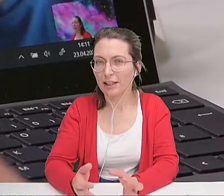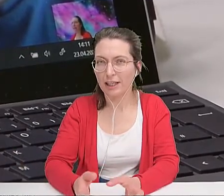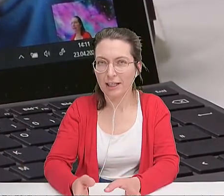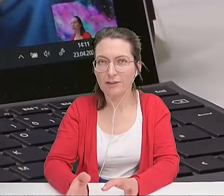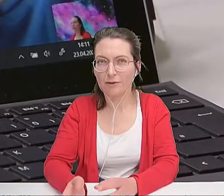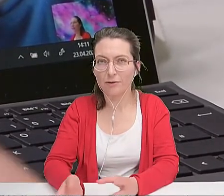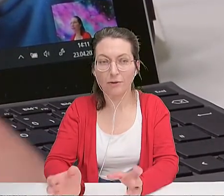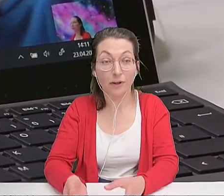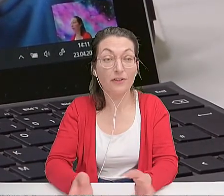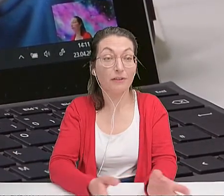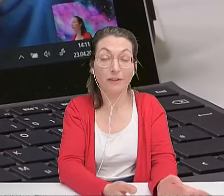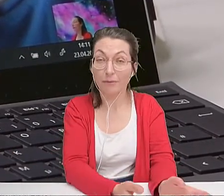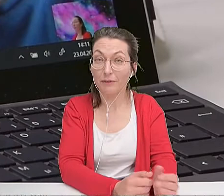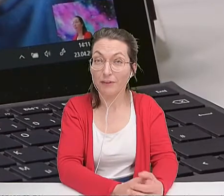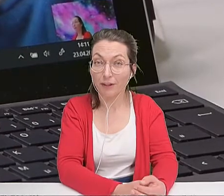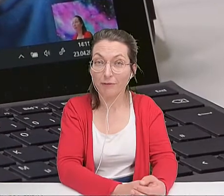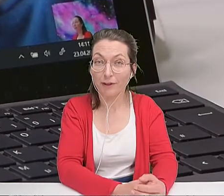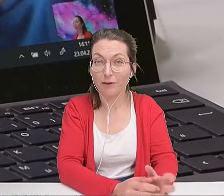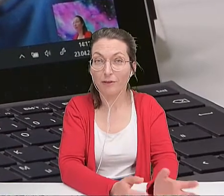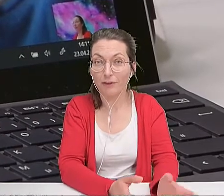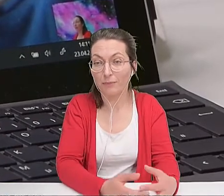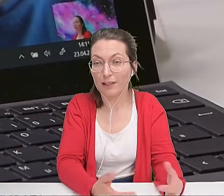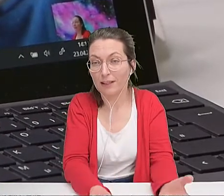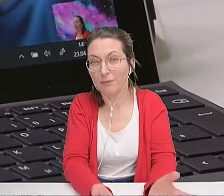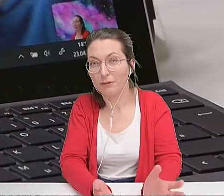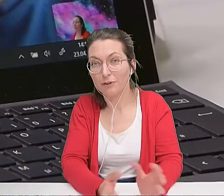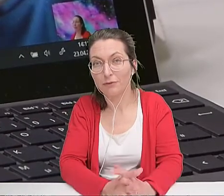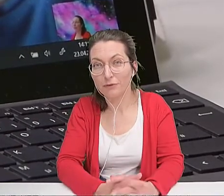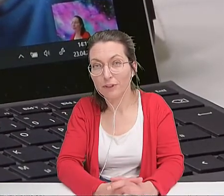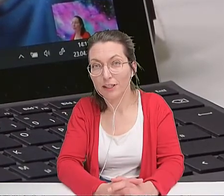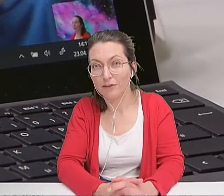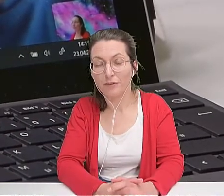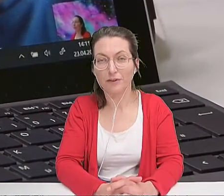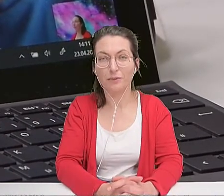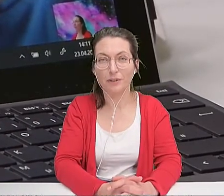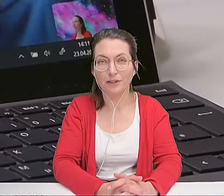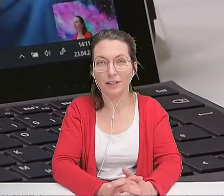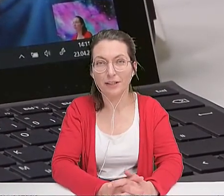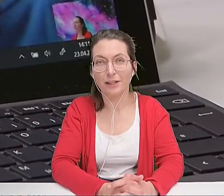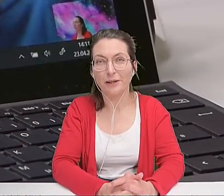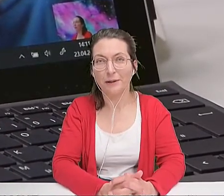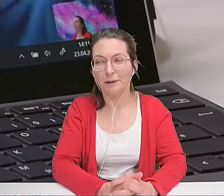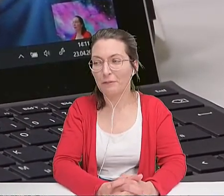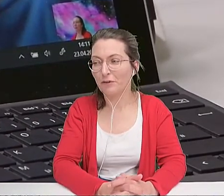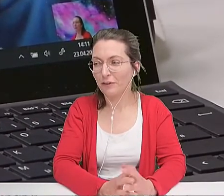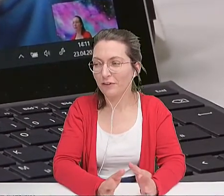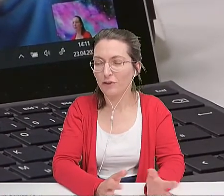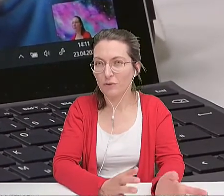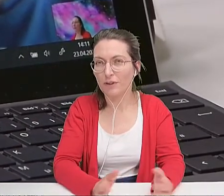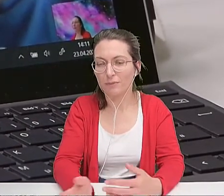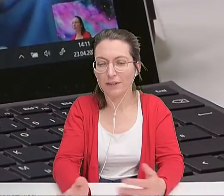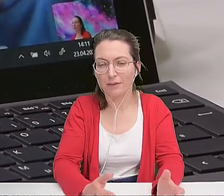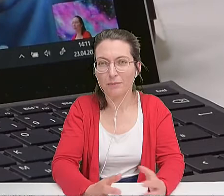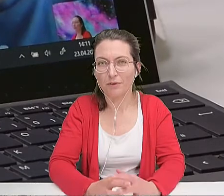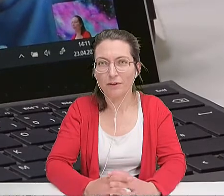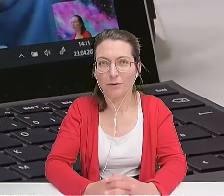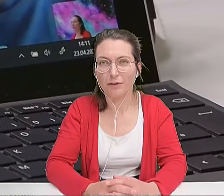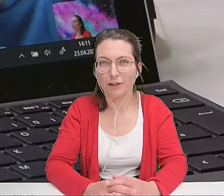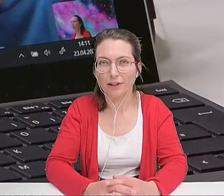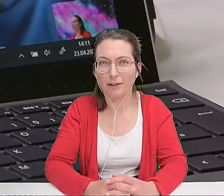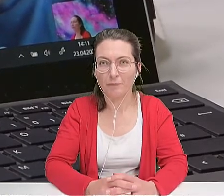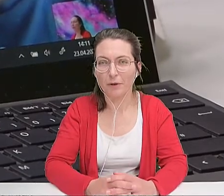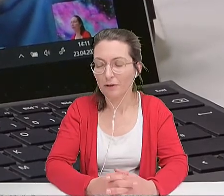in der 10. Klasse und freuen sich, wenn sie mit was anfangen können, was man eigentlich mal für eine 5. Klasse konzipiert hat. Das finde ich sehr schön, dass man da so ein